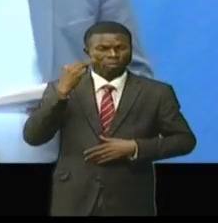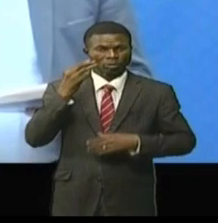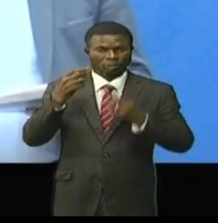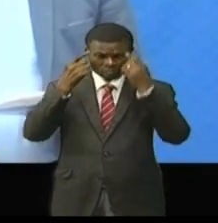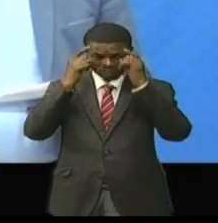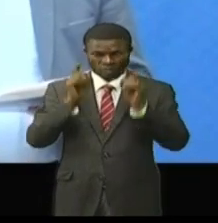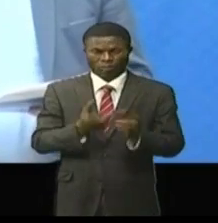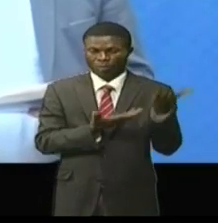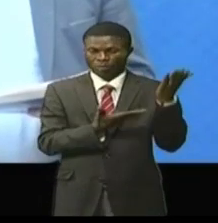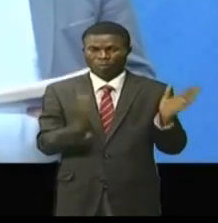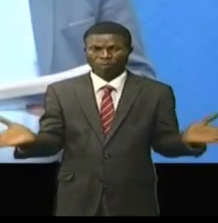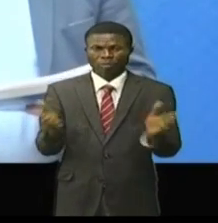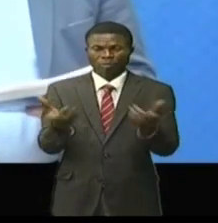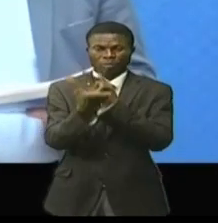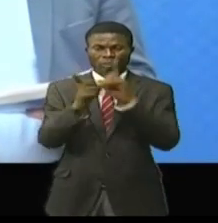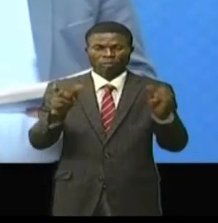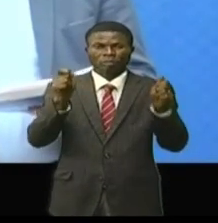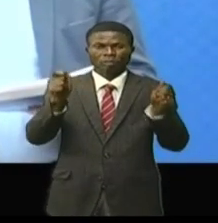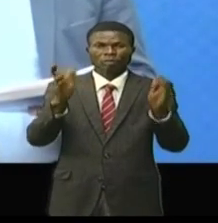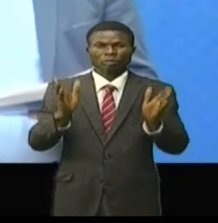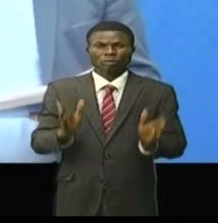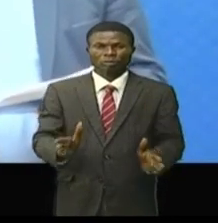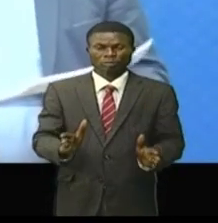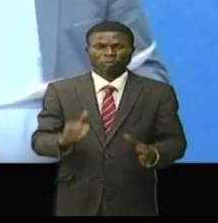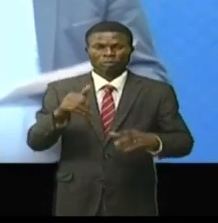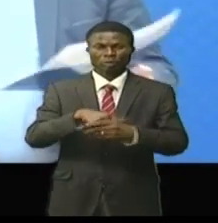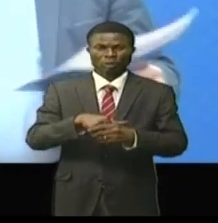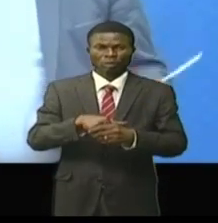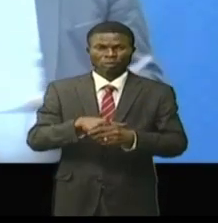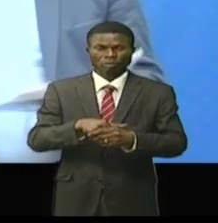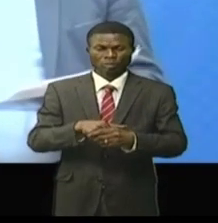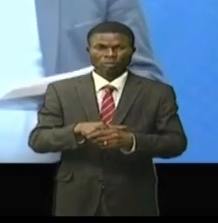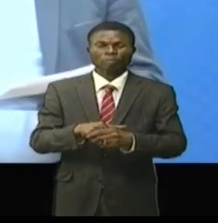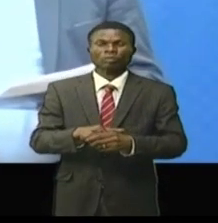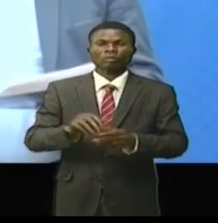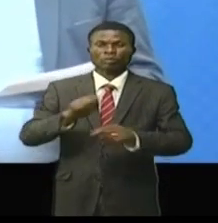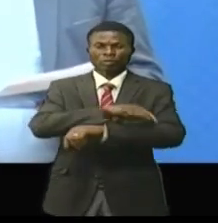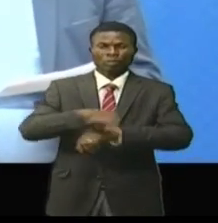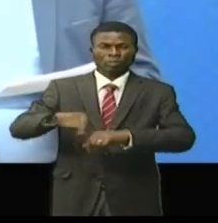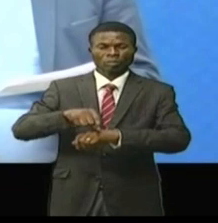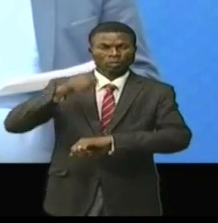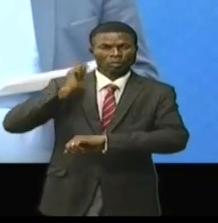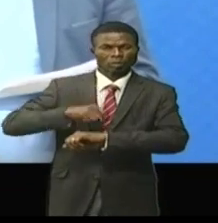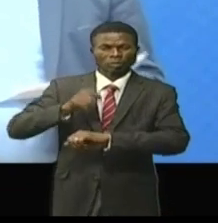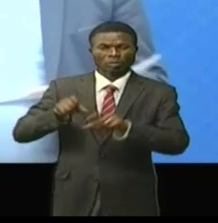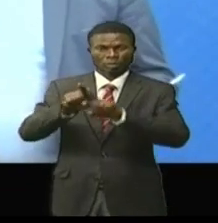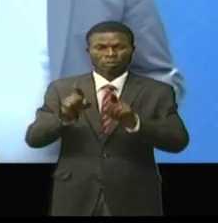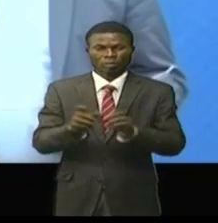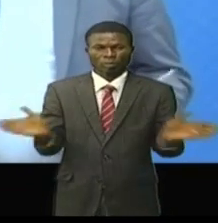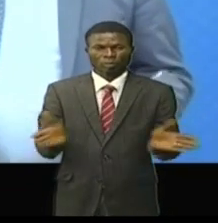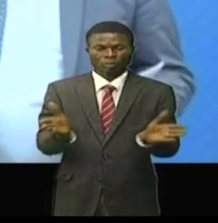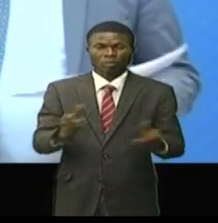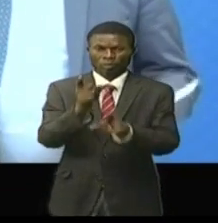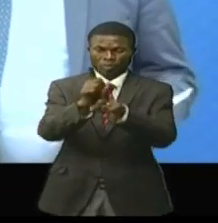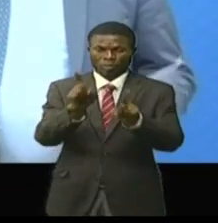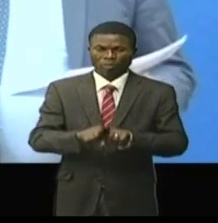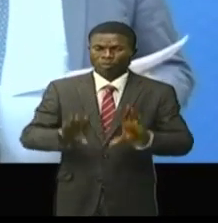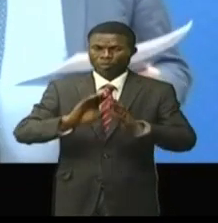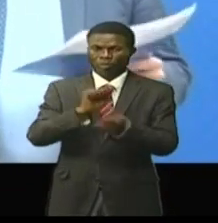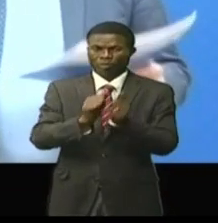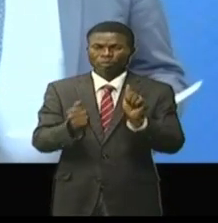nécessité de renforcer la liberté de la presse au niveau du cadre juridique, ainsi que de renforcer bien sûr toutes les